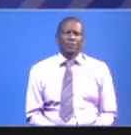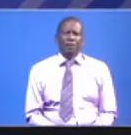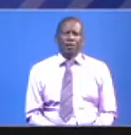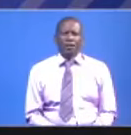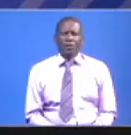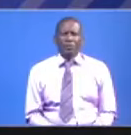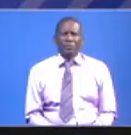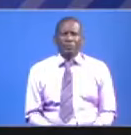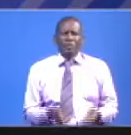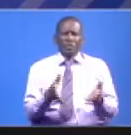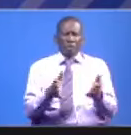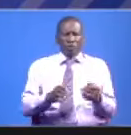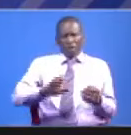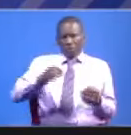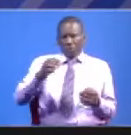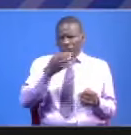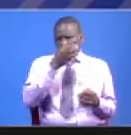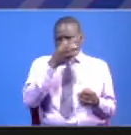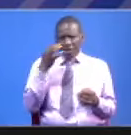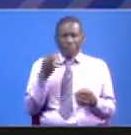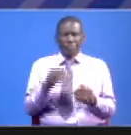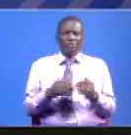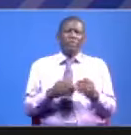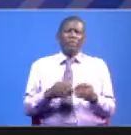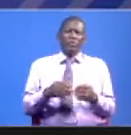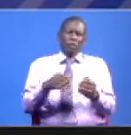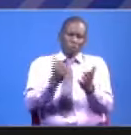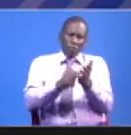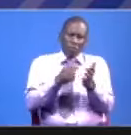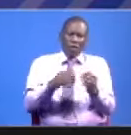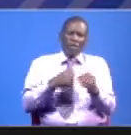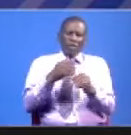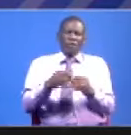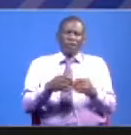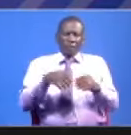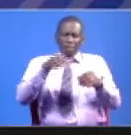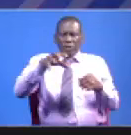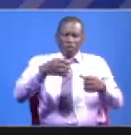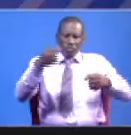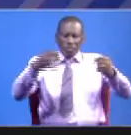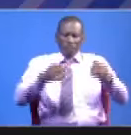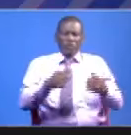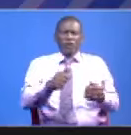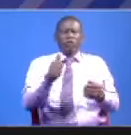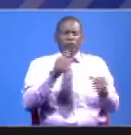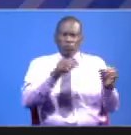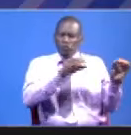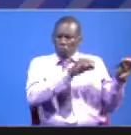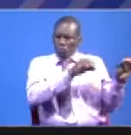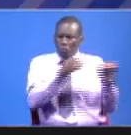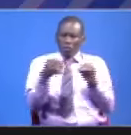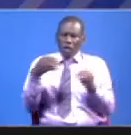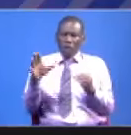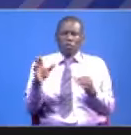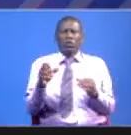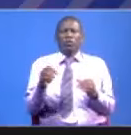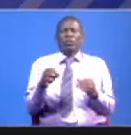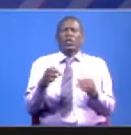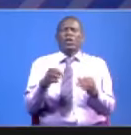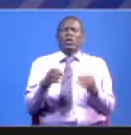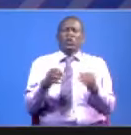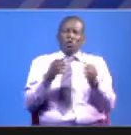Usafiri ulitatizika katika kaunti ya Nyeri baada ya wahudumu wa matatu kusitisha huduma zao wakilalamikia agizo la kuwaamuru waondoke kwenye vituo vitatu